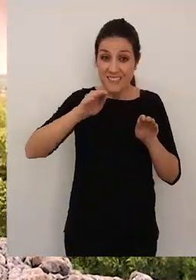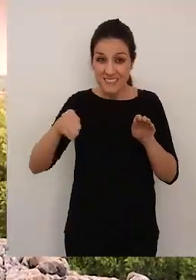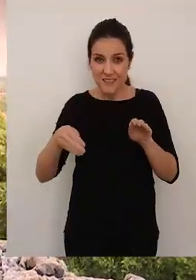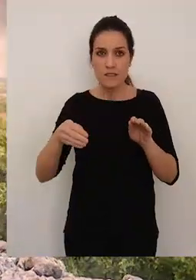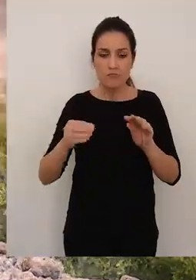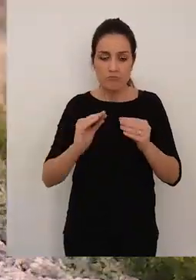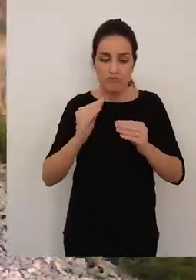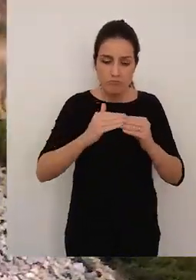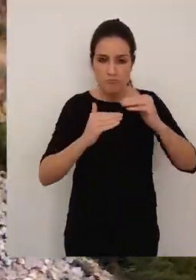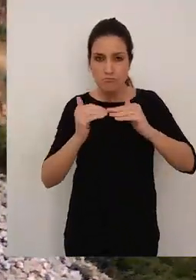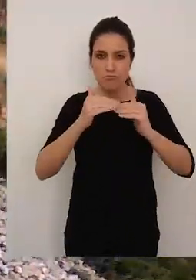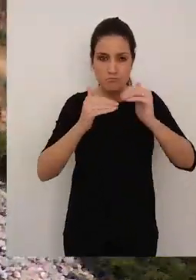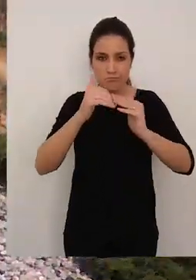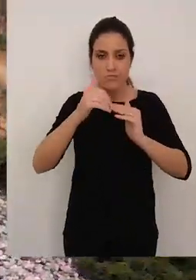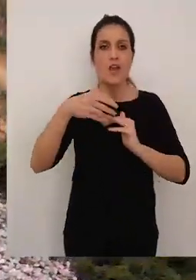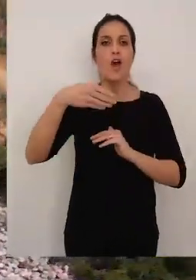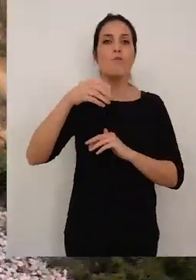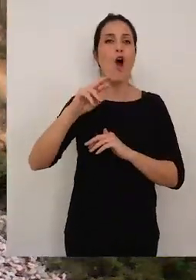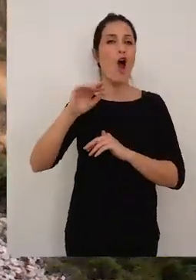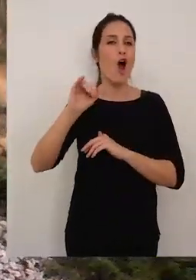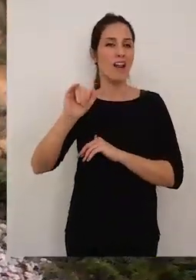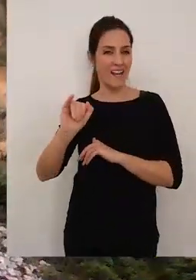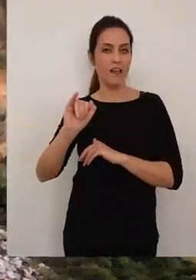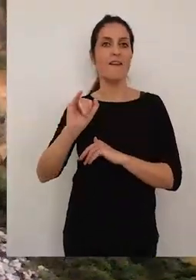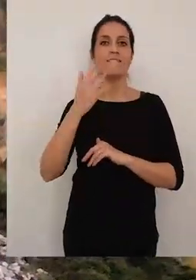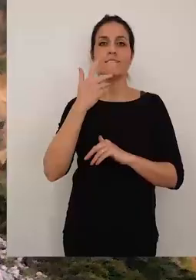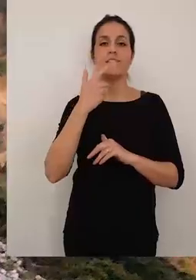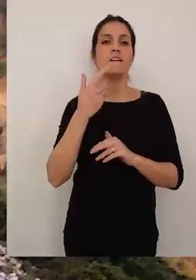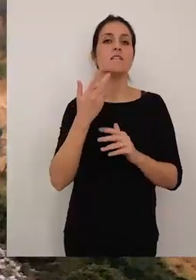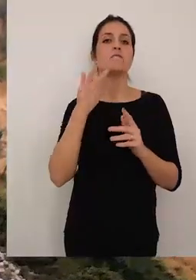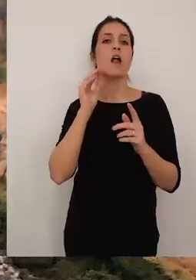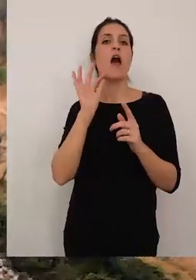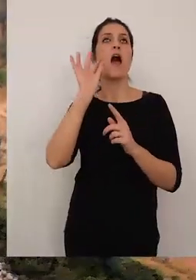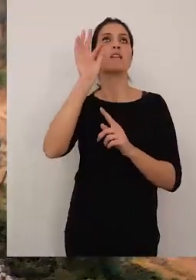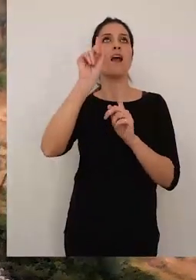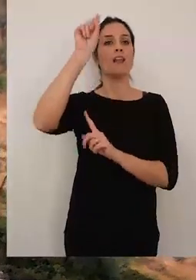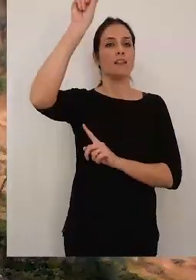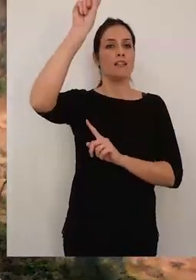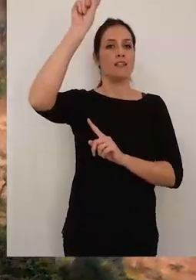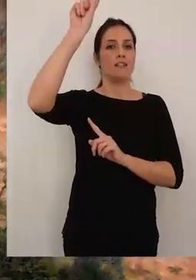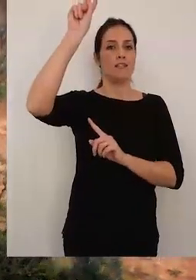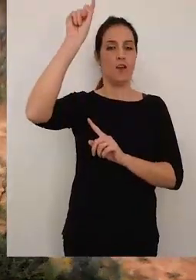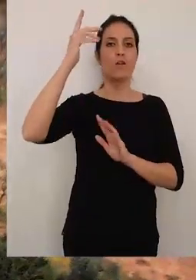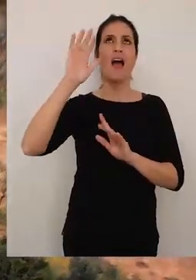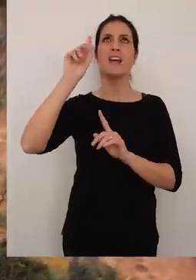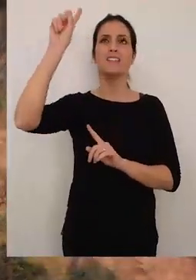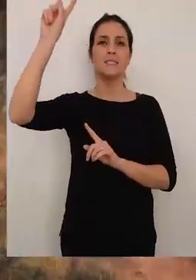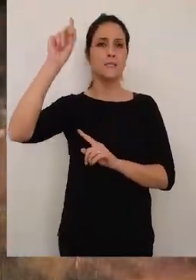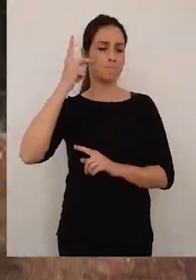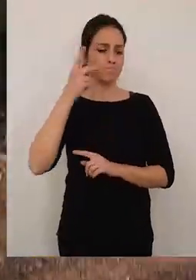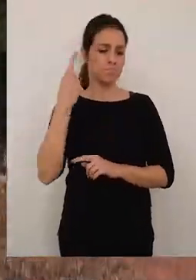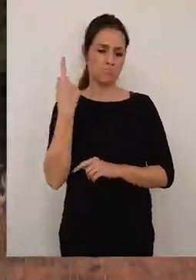mori, desiderosi di raggiungere l'Olimpo e di vedere gli dei. Le divinità però non videro di buon occhio questo